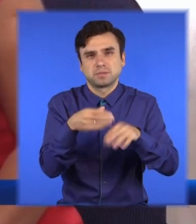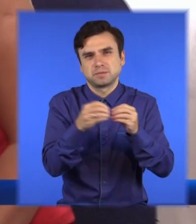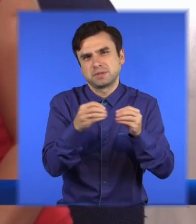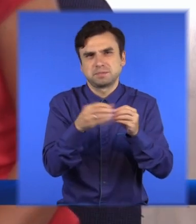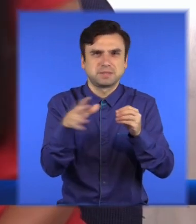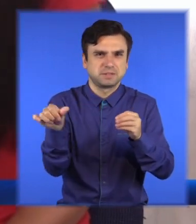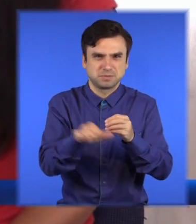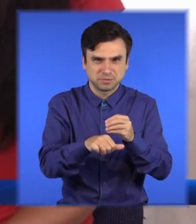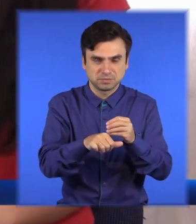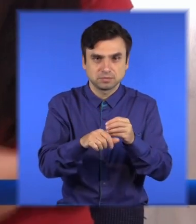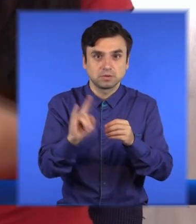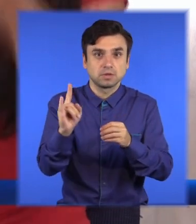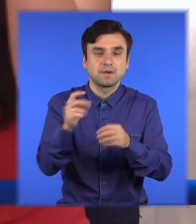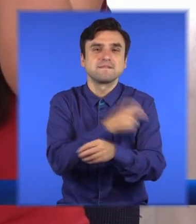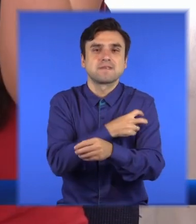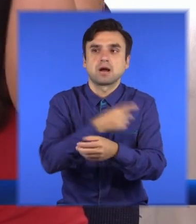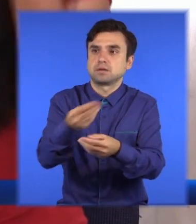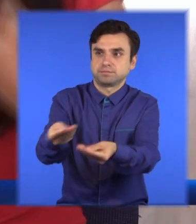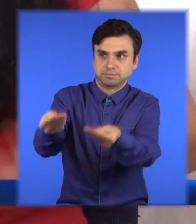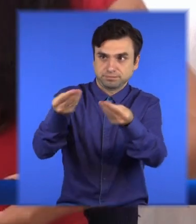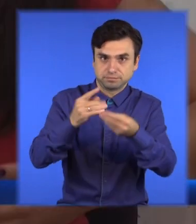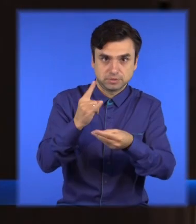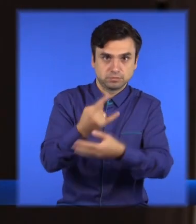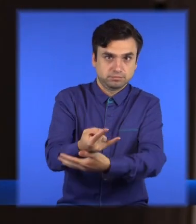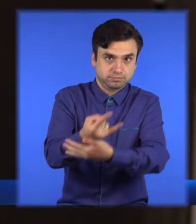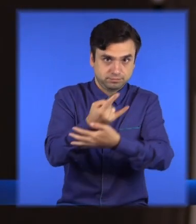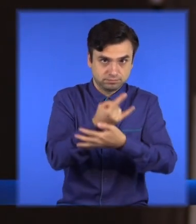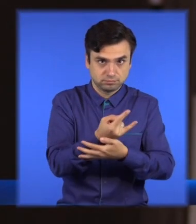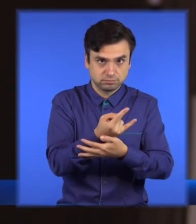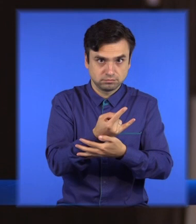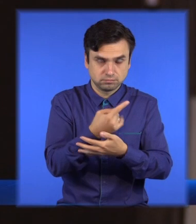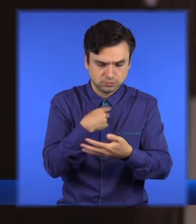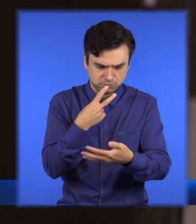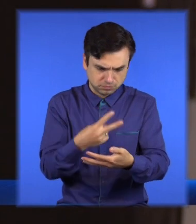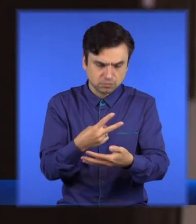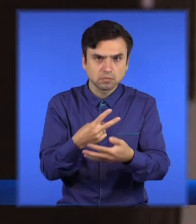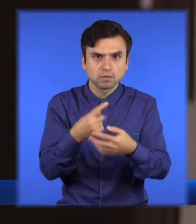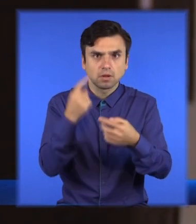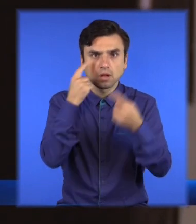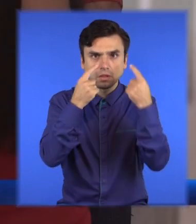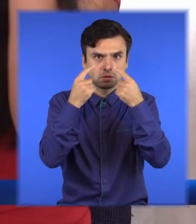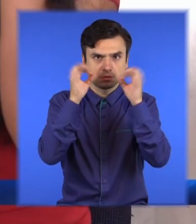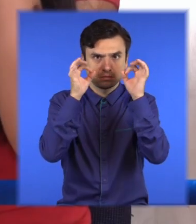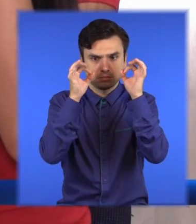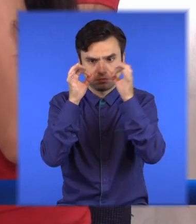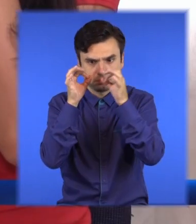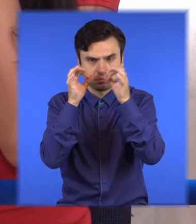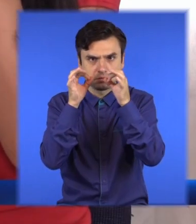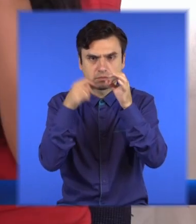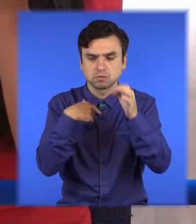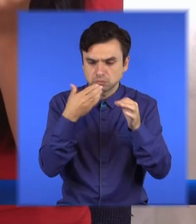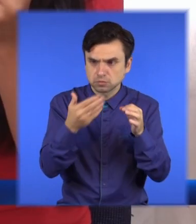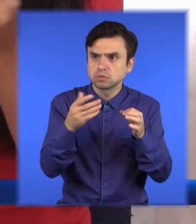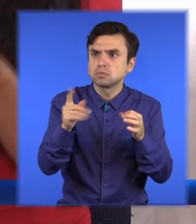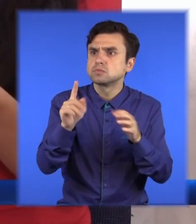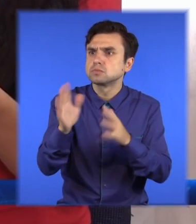10-15, я не скажу, что заходит в палату, залетает Ольга Михайловна с ребенком на руках, отдает мне его. Смотрю, у него начал коситься левый